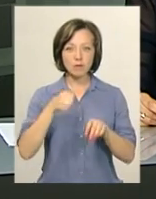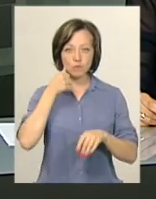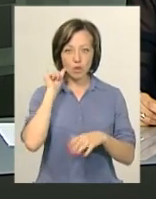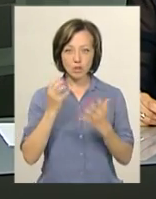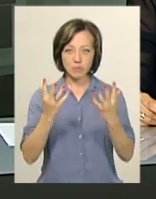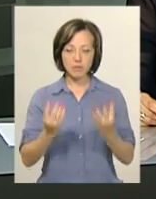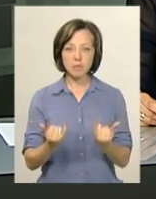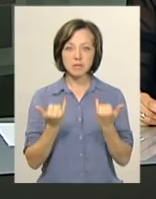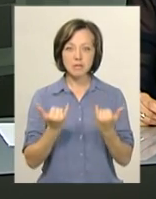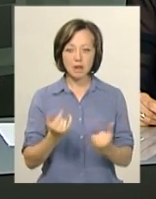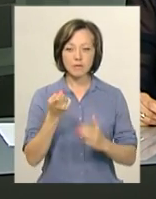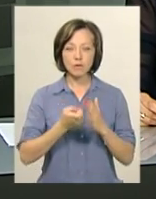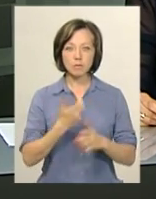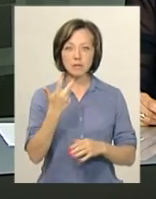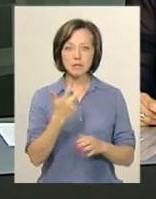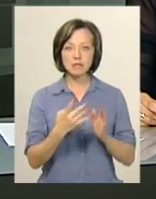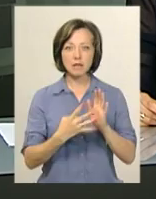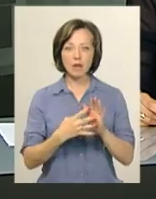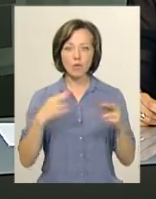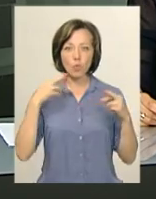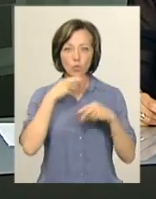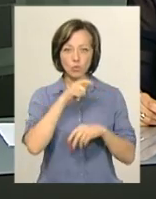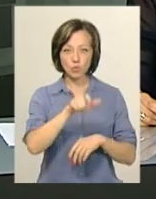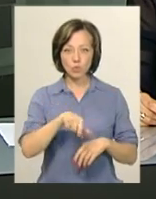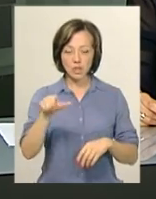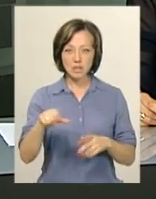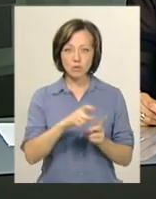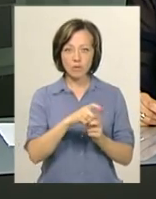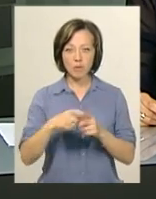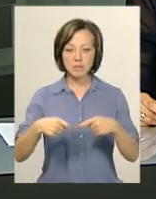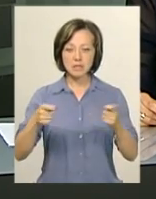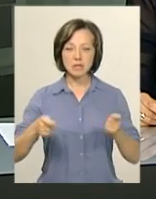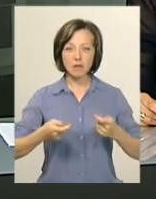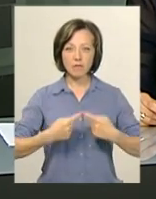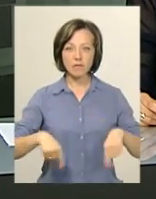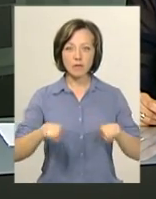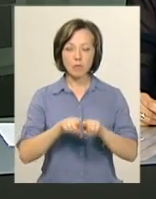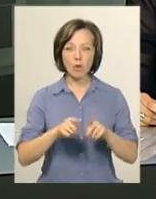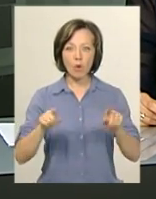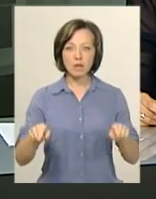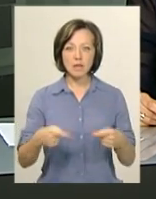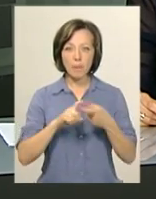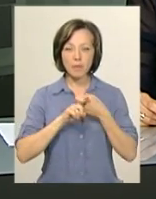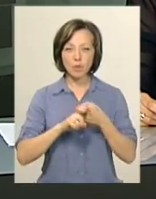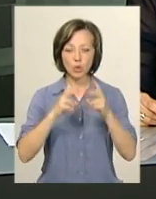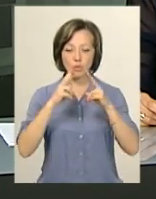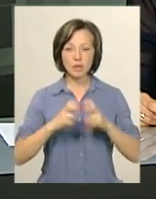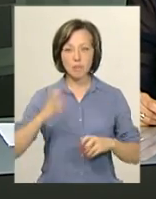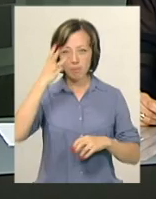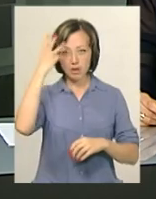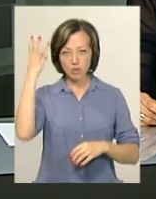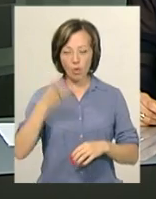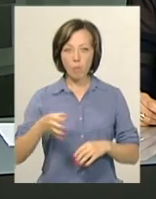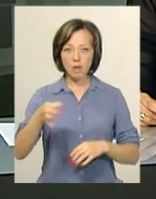днем. Зараз нам відомо про 39 отруєних. За словами за відділом організації епідеміологічних досліджень Хмельницького